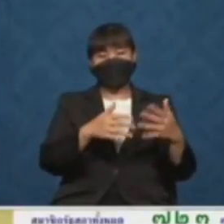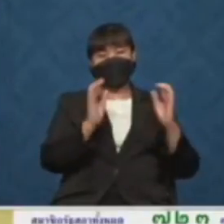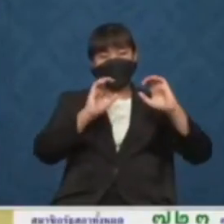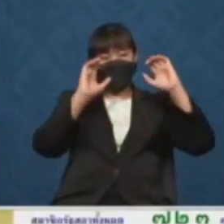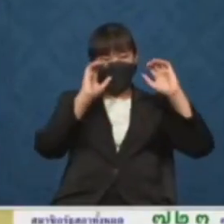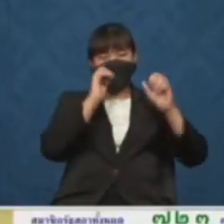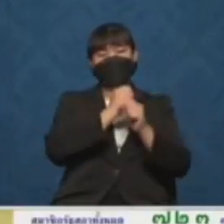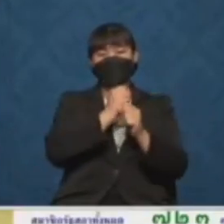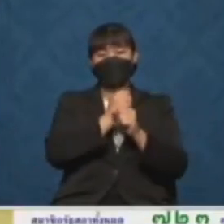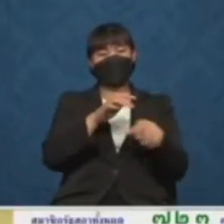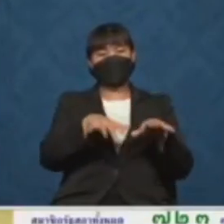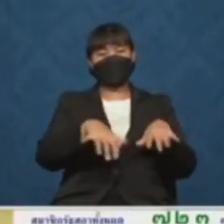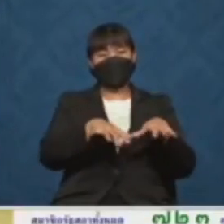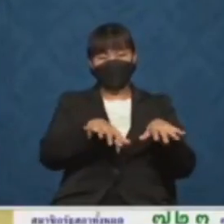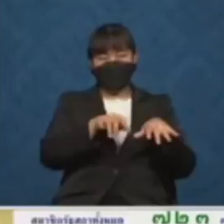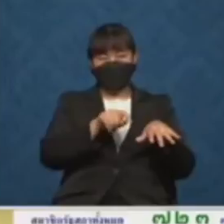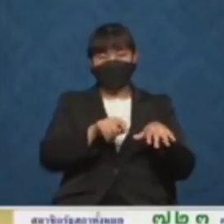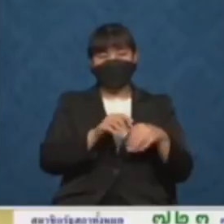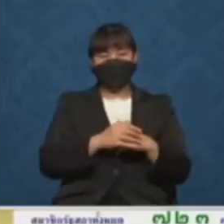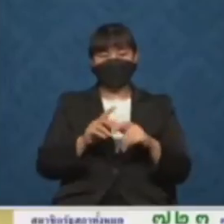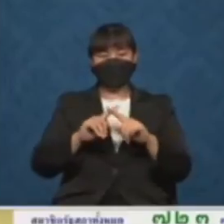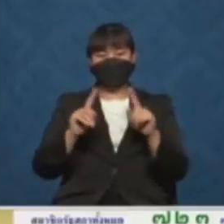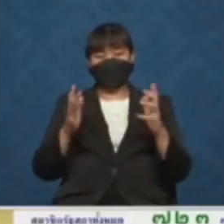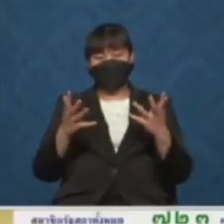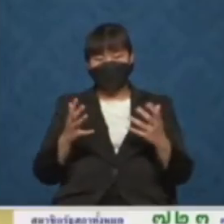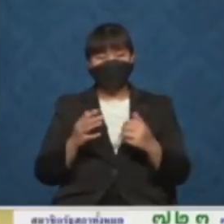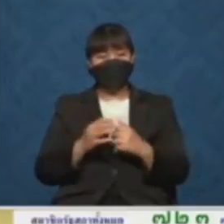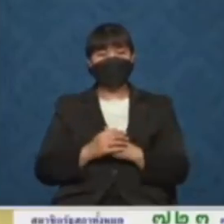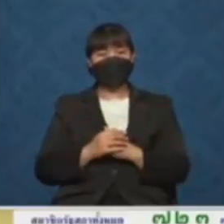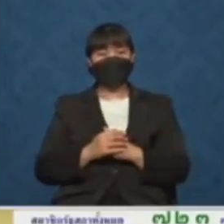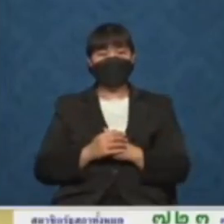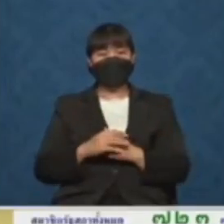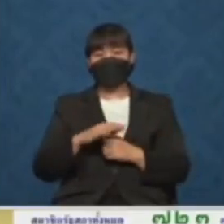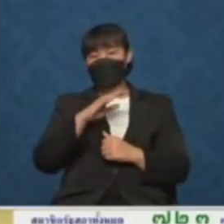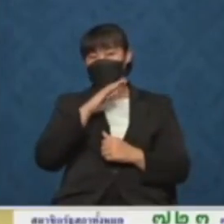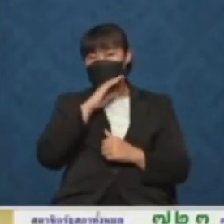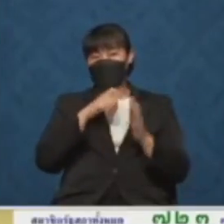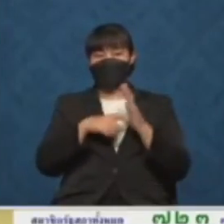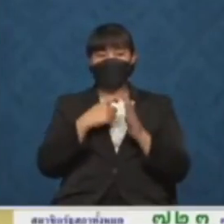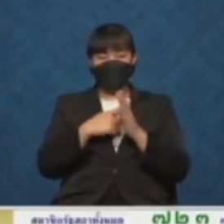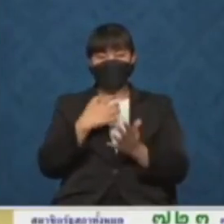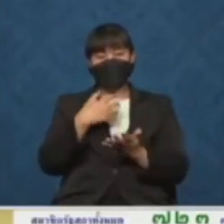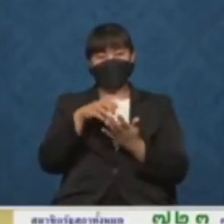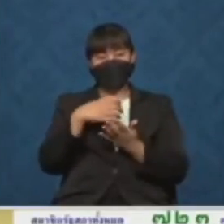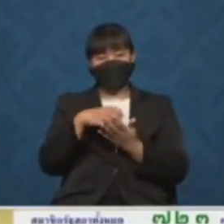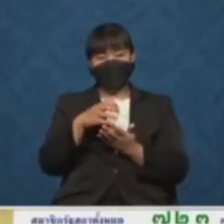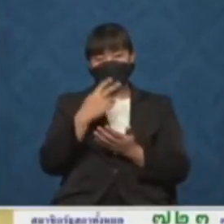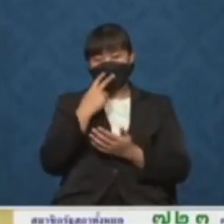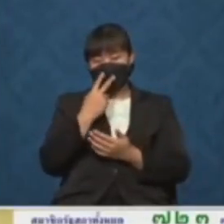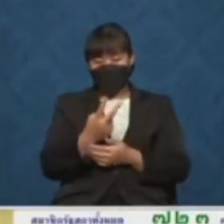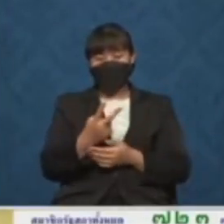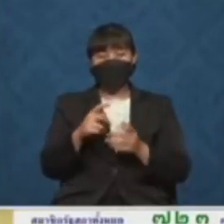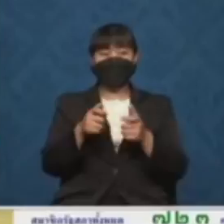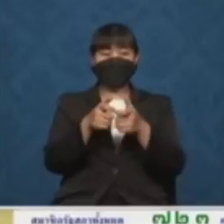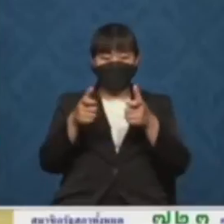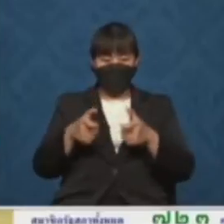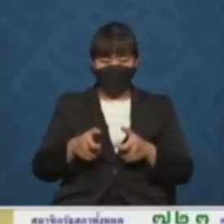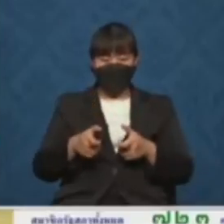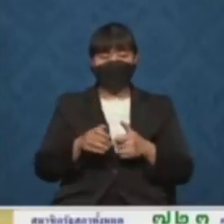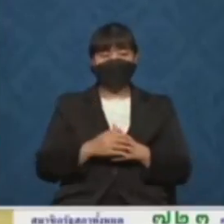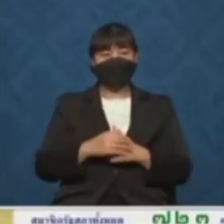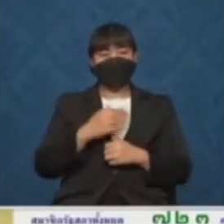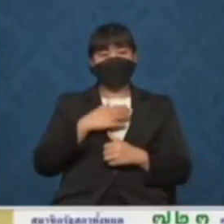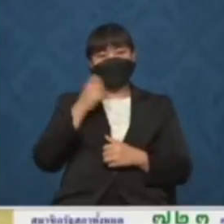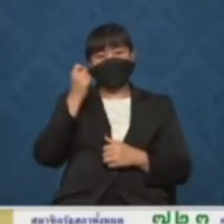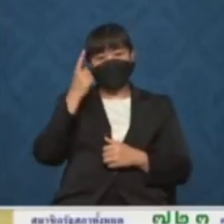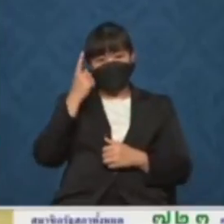กเท่ของรัการเหตผทผมกลาว เช่นนั้ ถาท่านไปดูนะครัเราจะพบวในรายงานนะครั ซึ่งผมเข้ใจวา